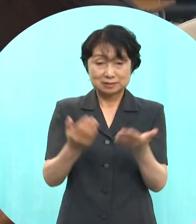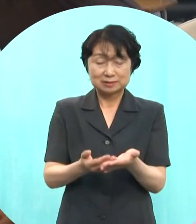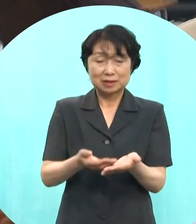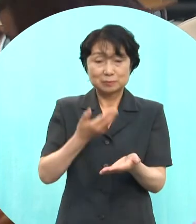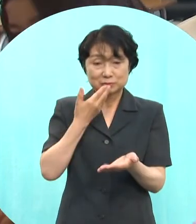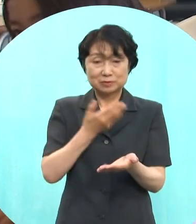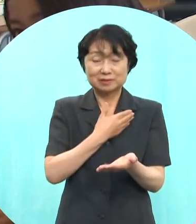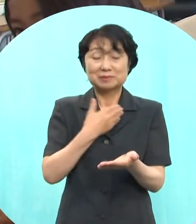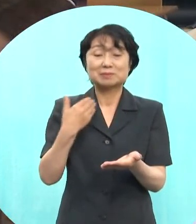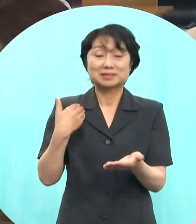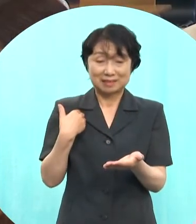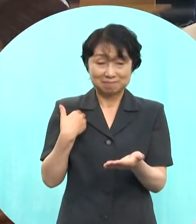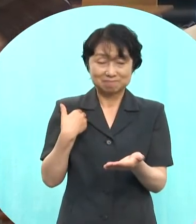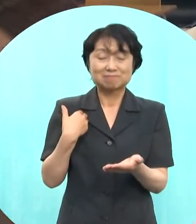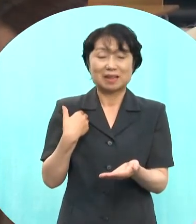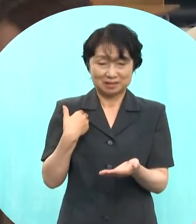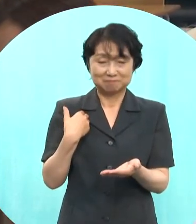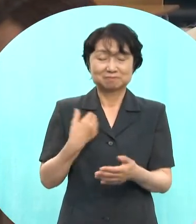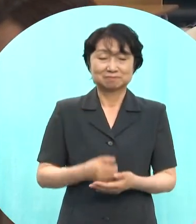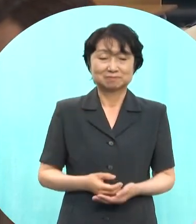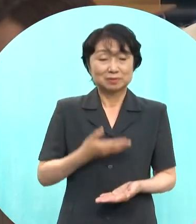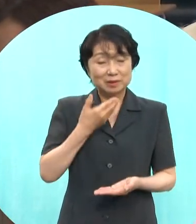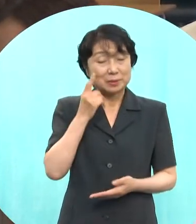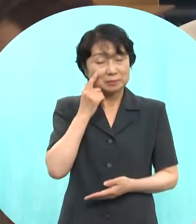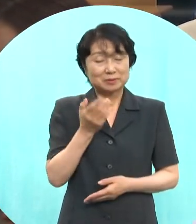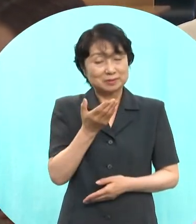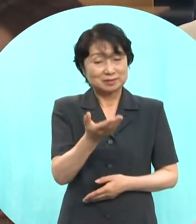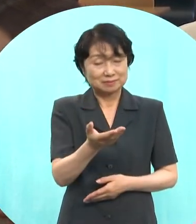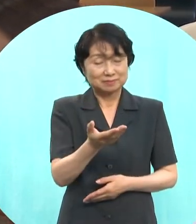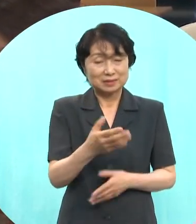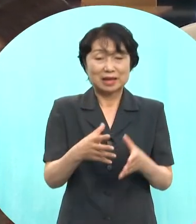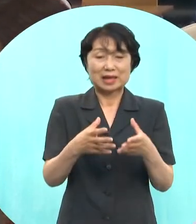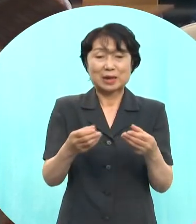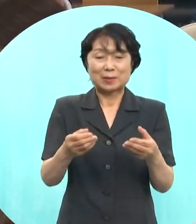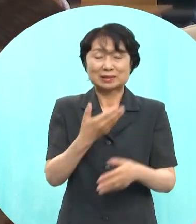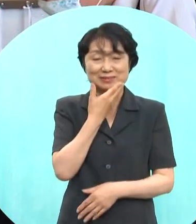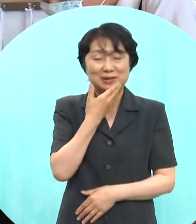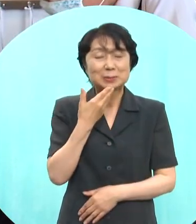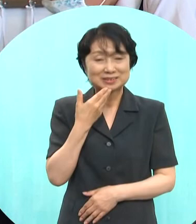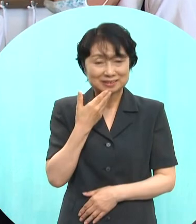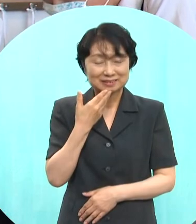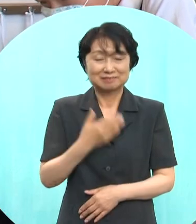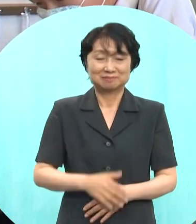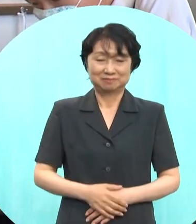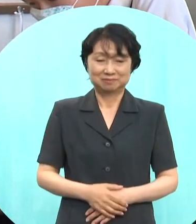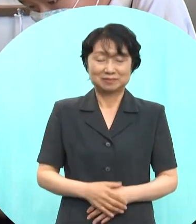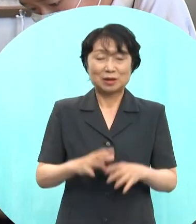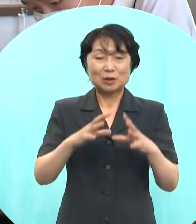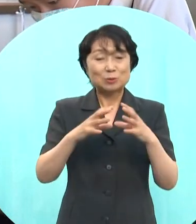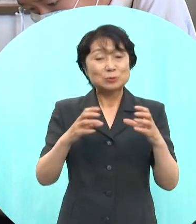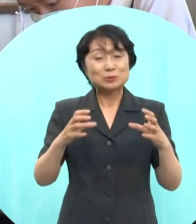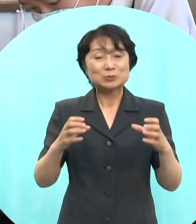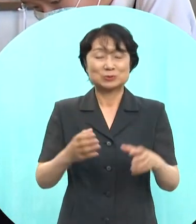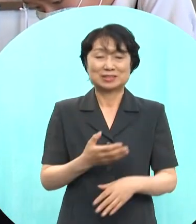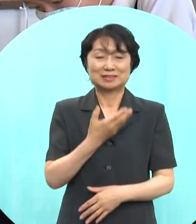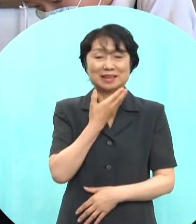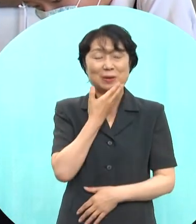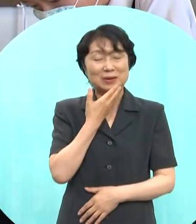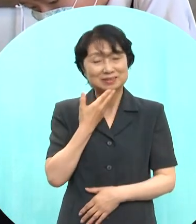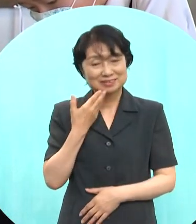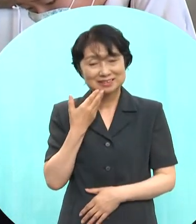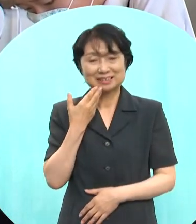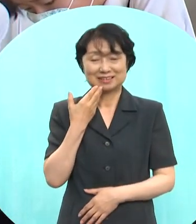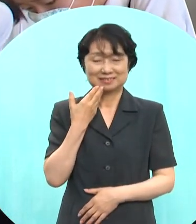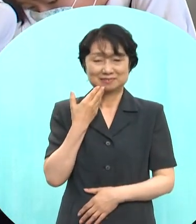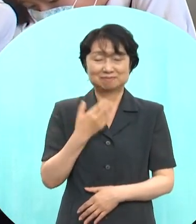食べれますか？ はい。 食べてみてどうでしたか？ 柔らかくて美味しかったです。 ふっくらしてて、